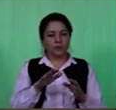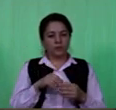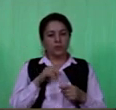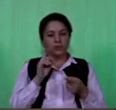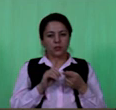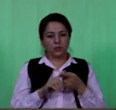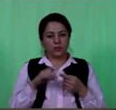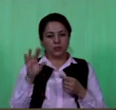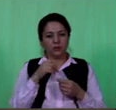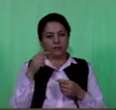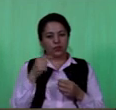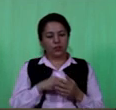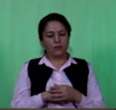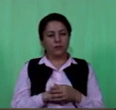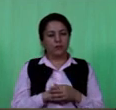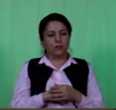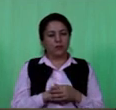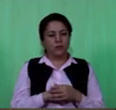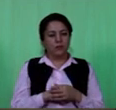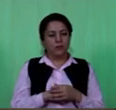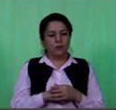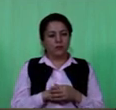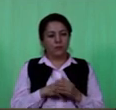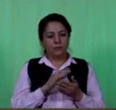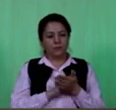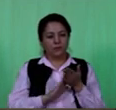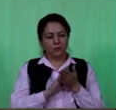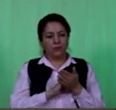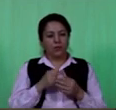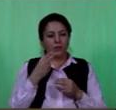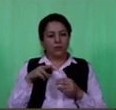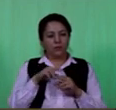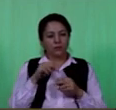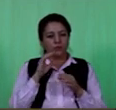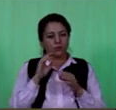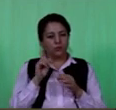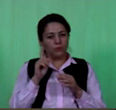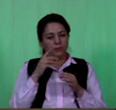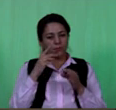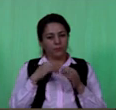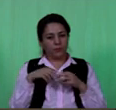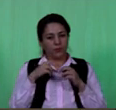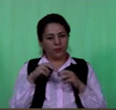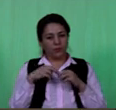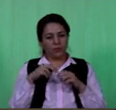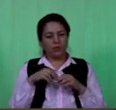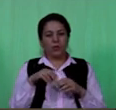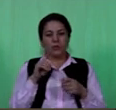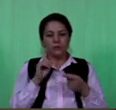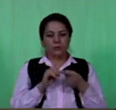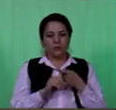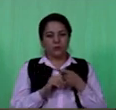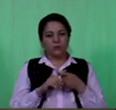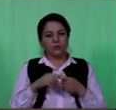и вычитания повторяем для того чтобы проверить правильность сложения нужно и